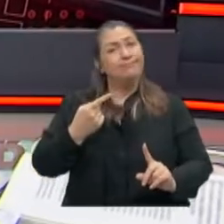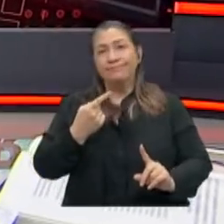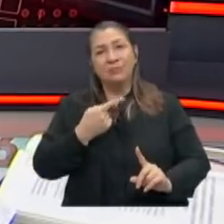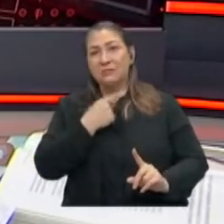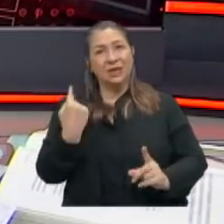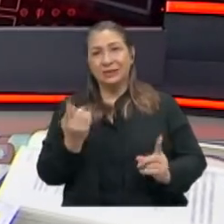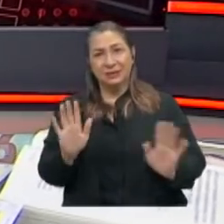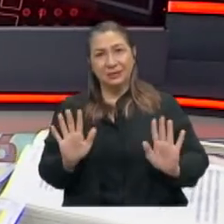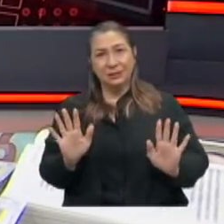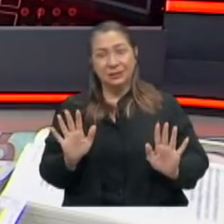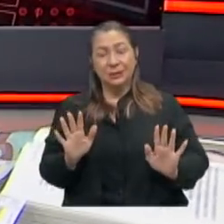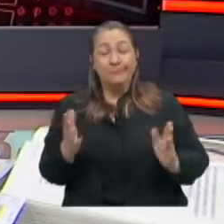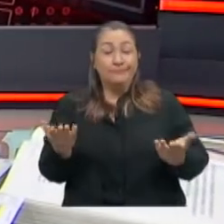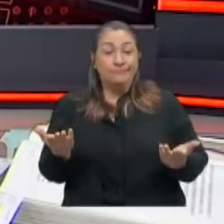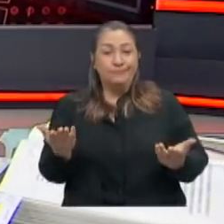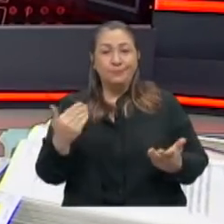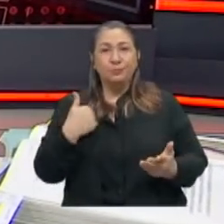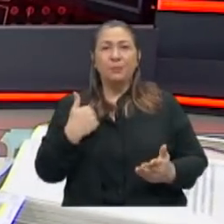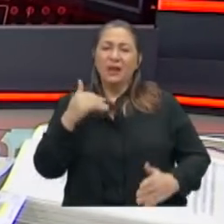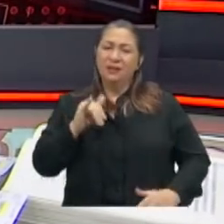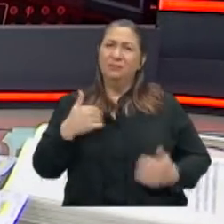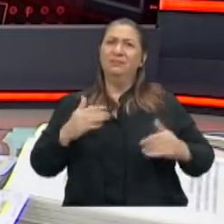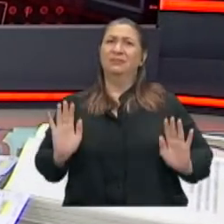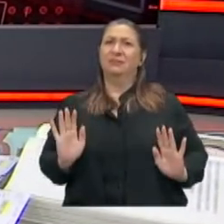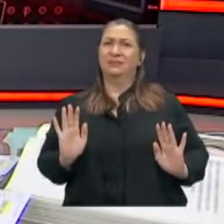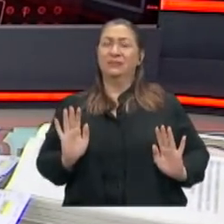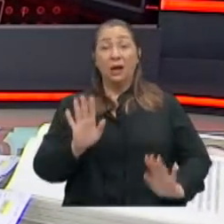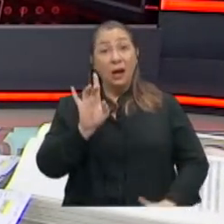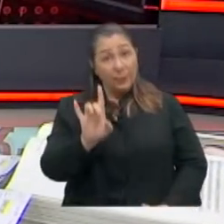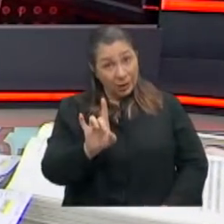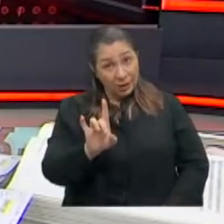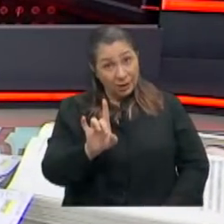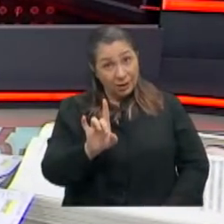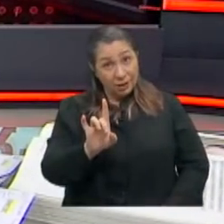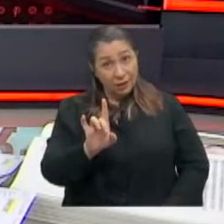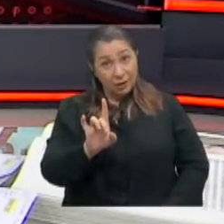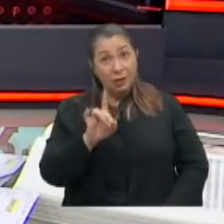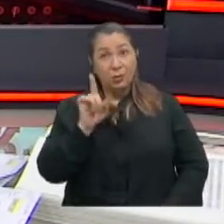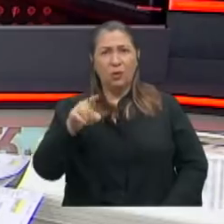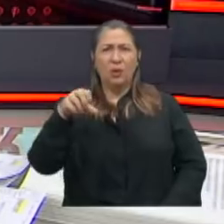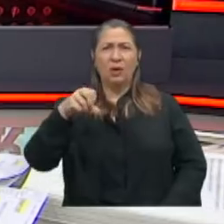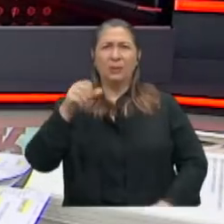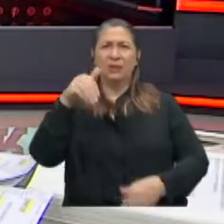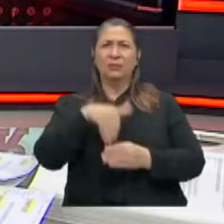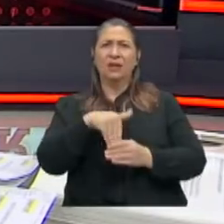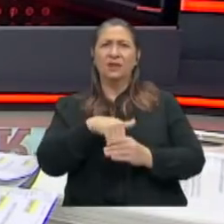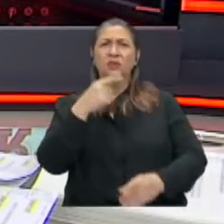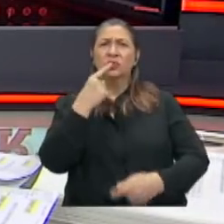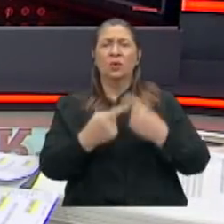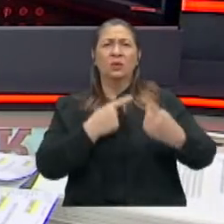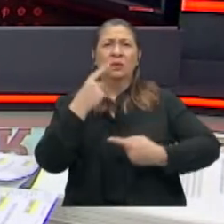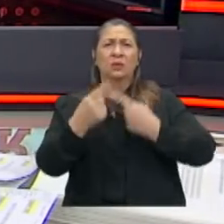söz söylemenin imkanı yok. Yani benim haddim değil. Fakat bu AK Partili vekilin söylediği